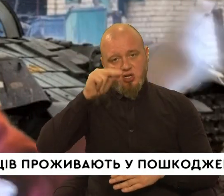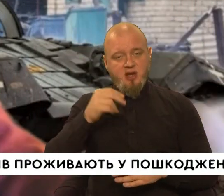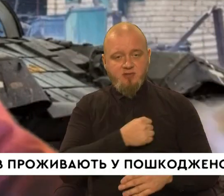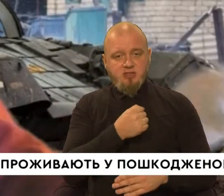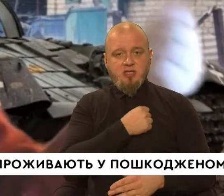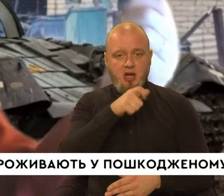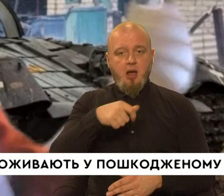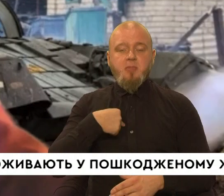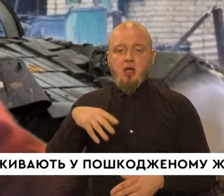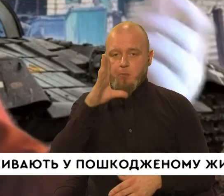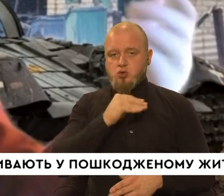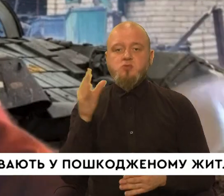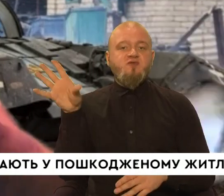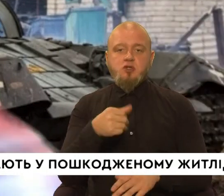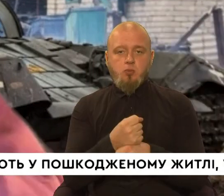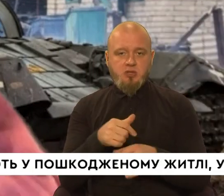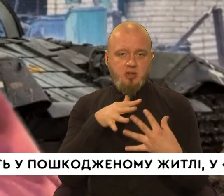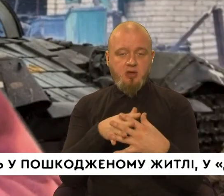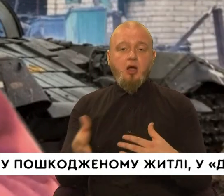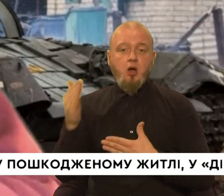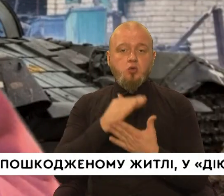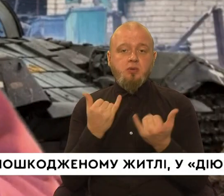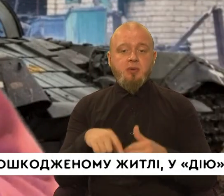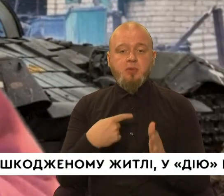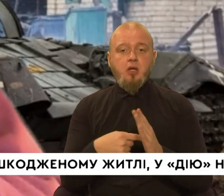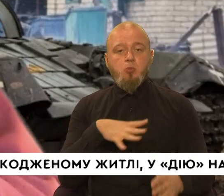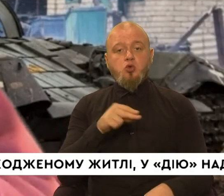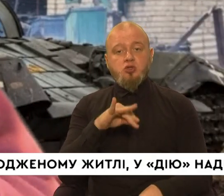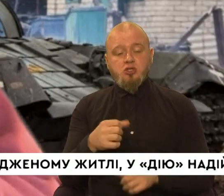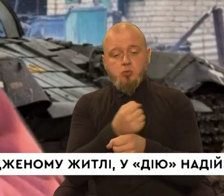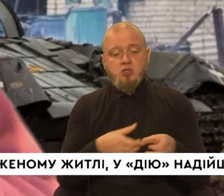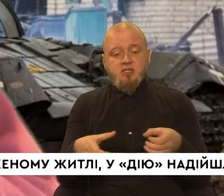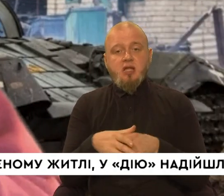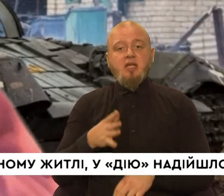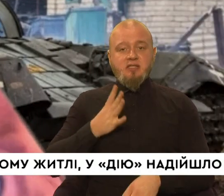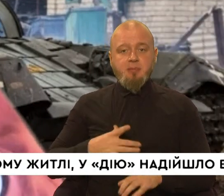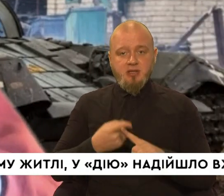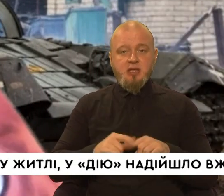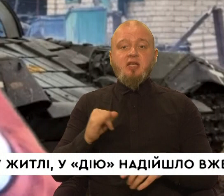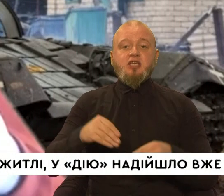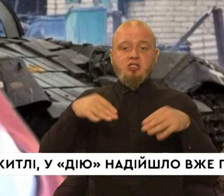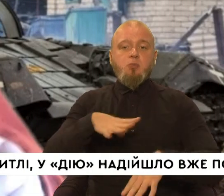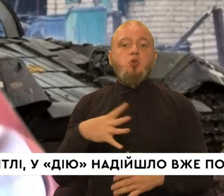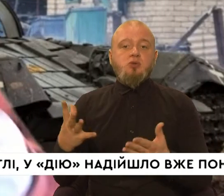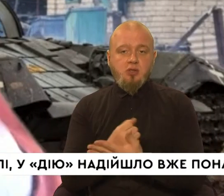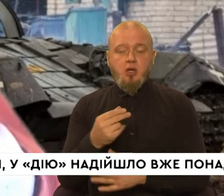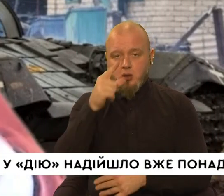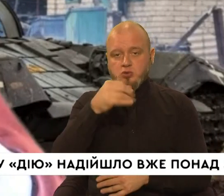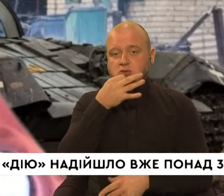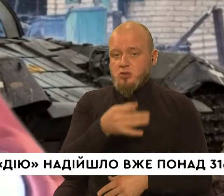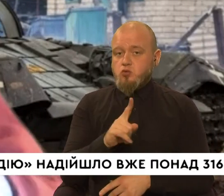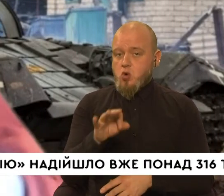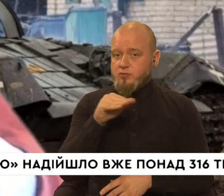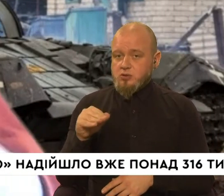можемо усе робити на війні. Тож тепер питання було, чи збройні сили стерплять це. І рішення було знайдене. Путін сказав,